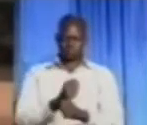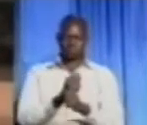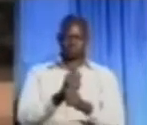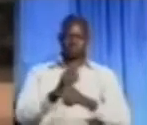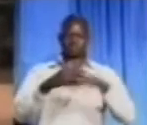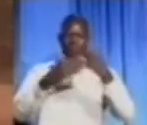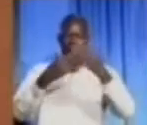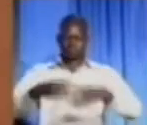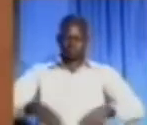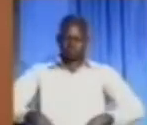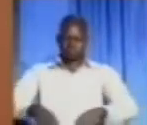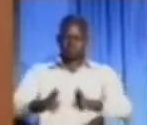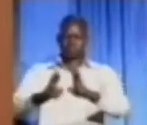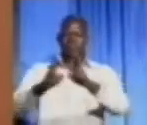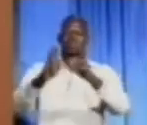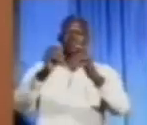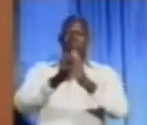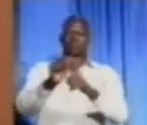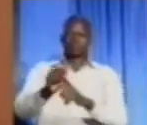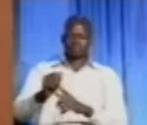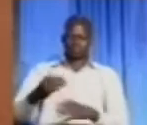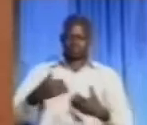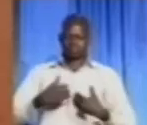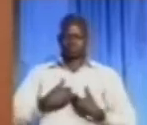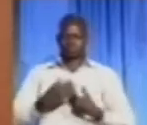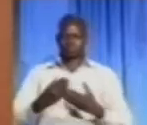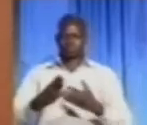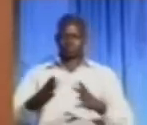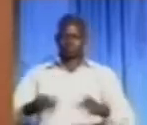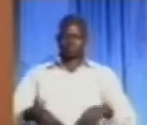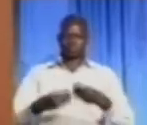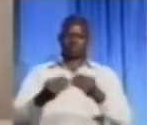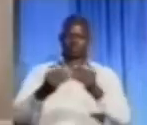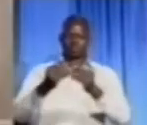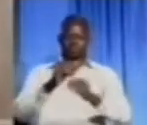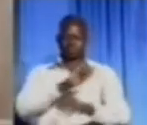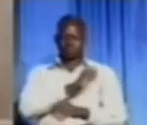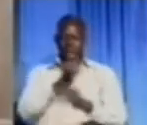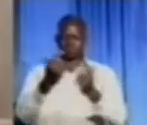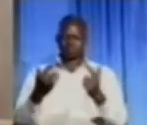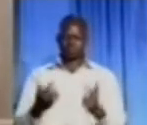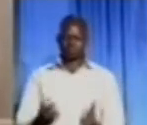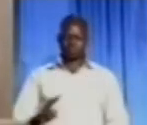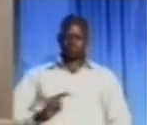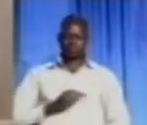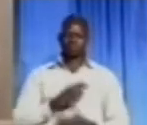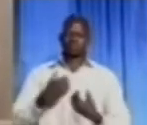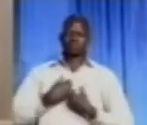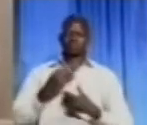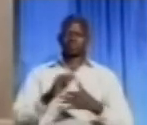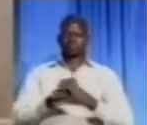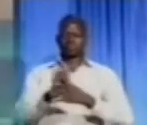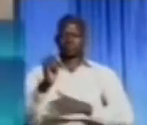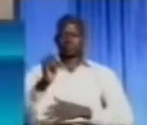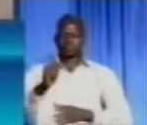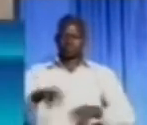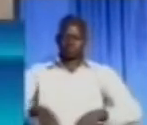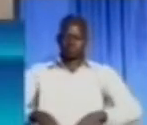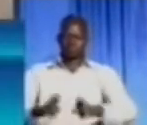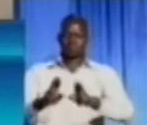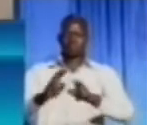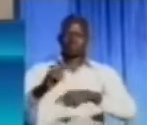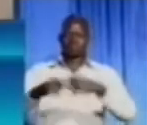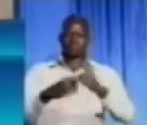cette voie. En cela, elle a la caution morale des autorités locales. Nous avons foi que cette route va se